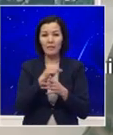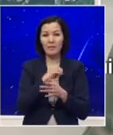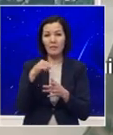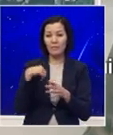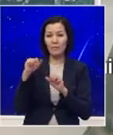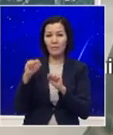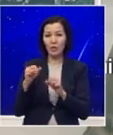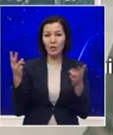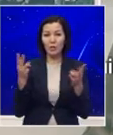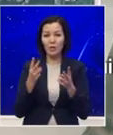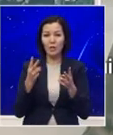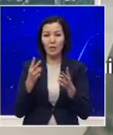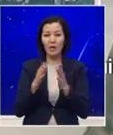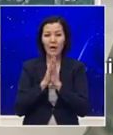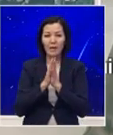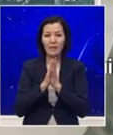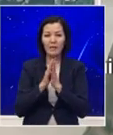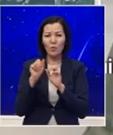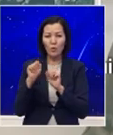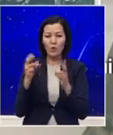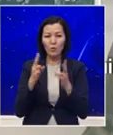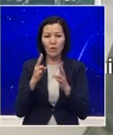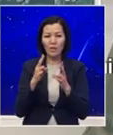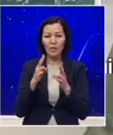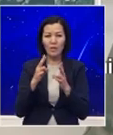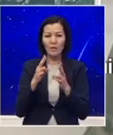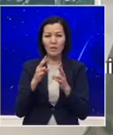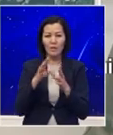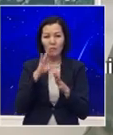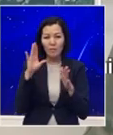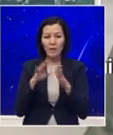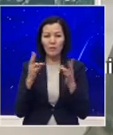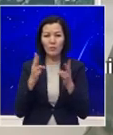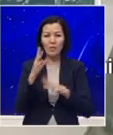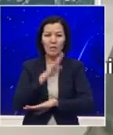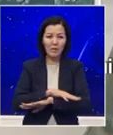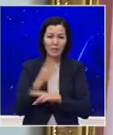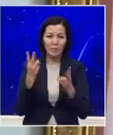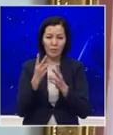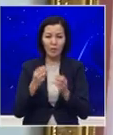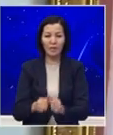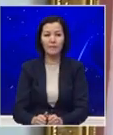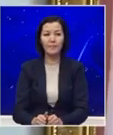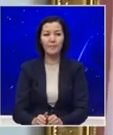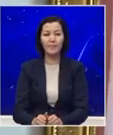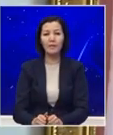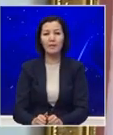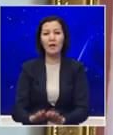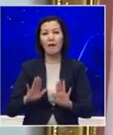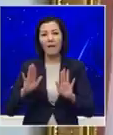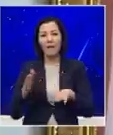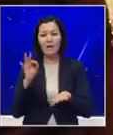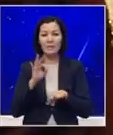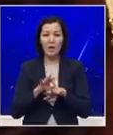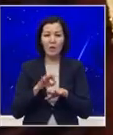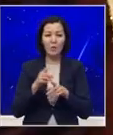деп. Айналайын халқым, сақтаныңыздар. Сақ болыңыздар, өздеріңіз, көздеріңіз. Жазмыштан озмыш жоқ.